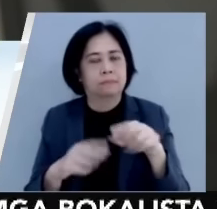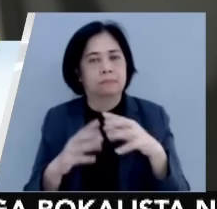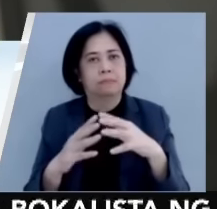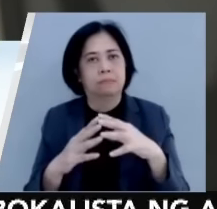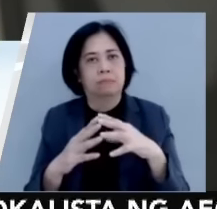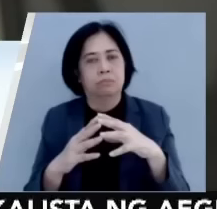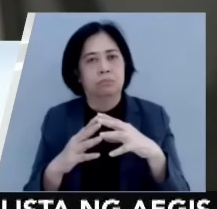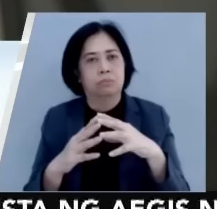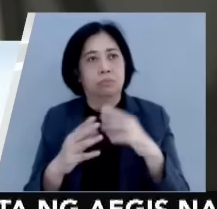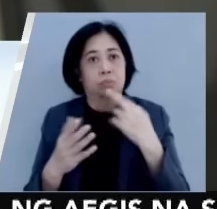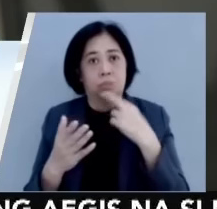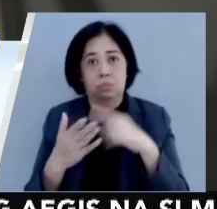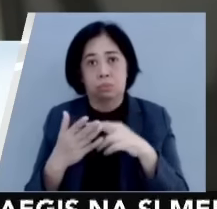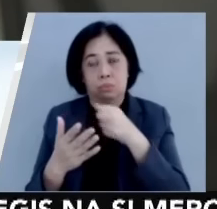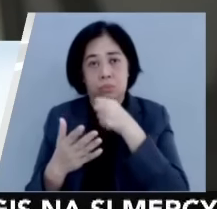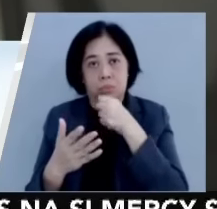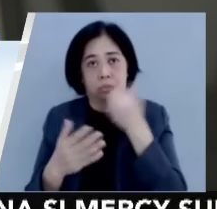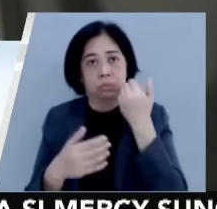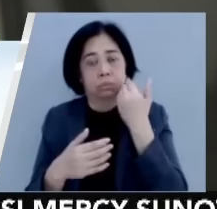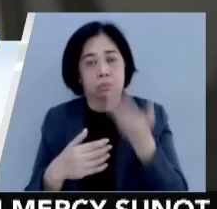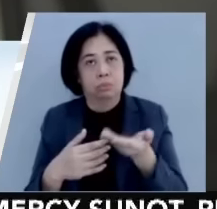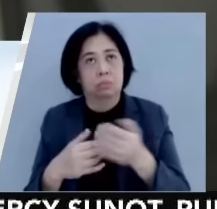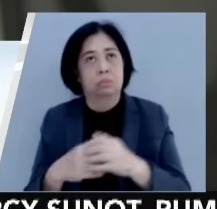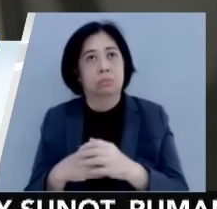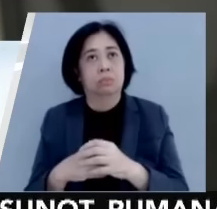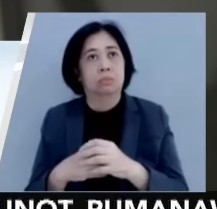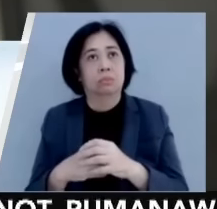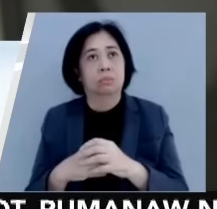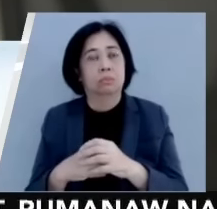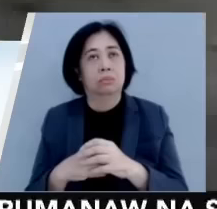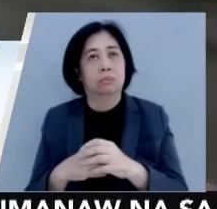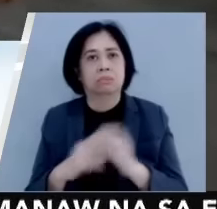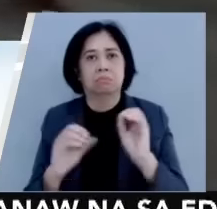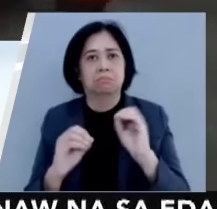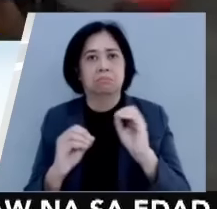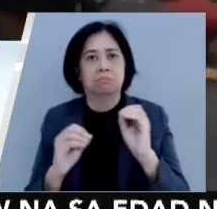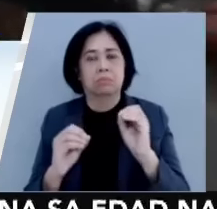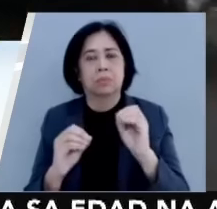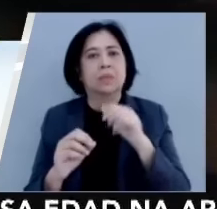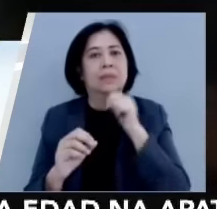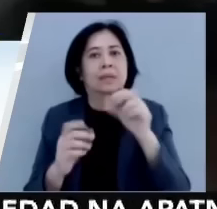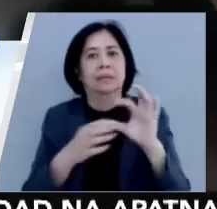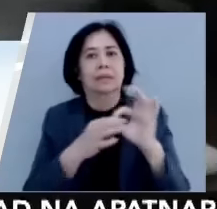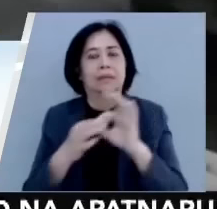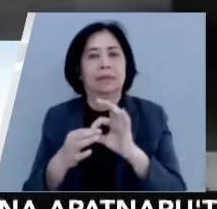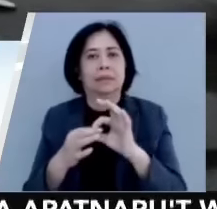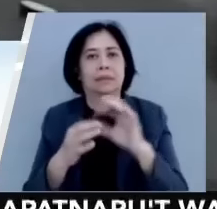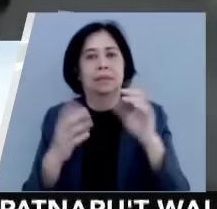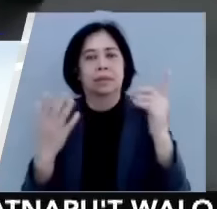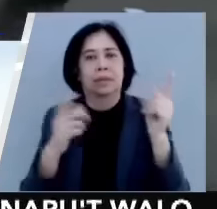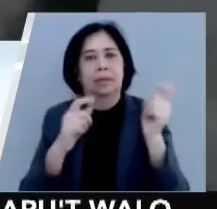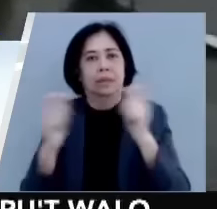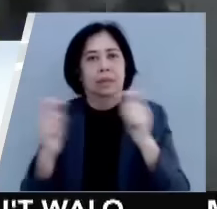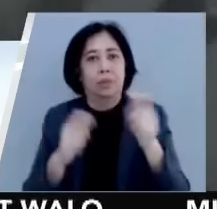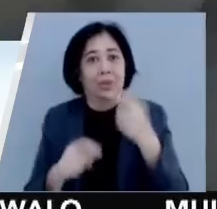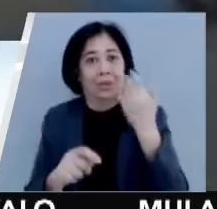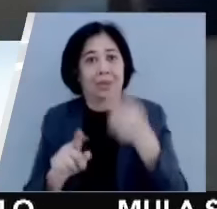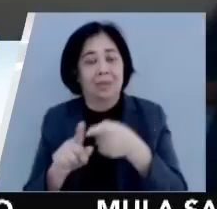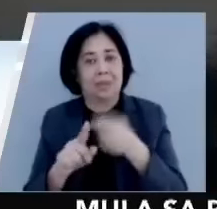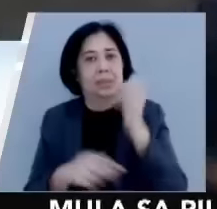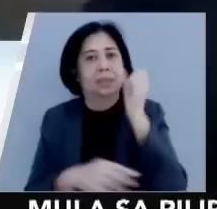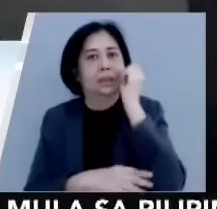na-report na casualty ay hindi po typhoon related. Ang binanggit niyang pumanaw ay senior citizen